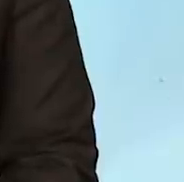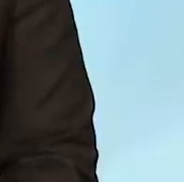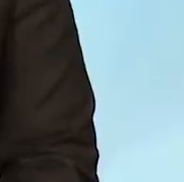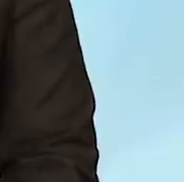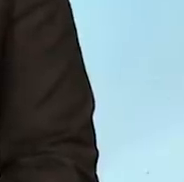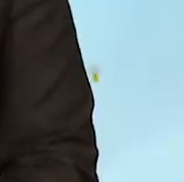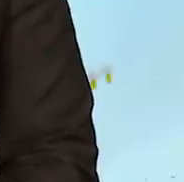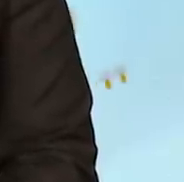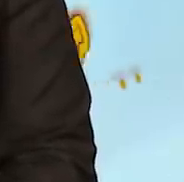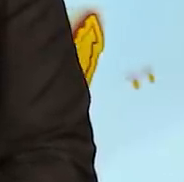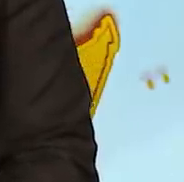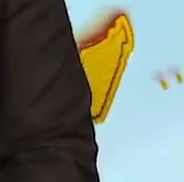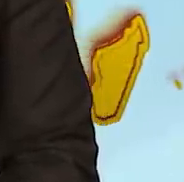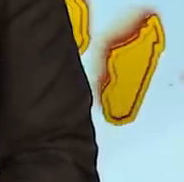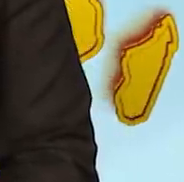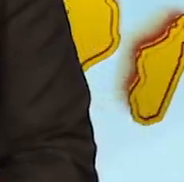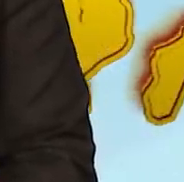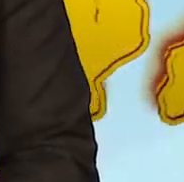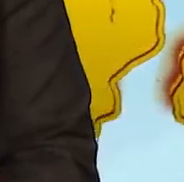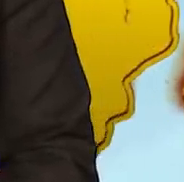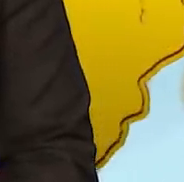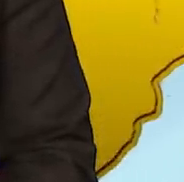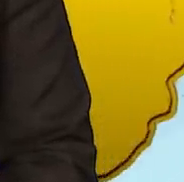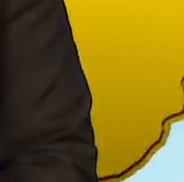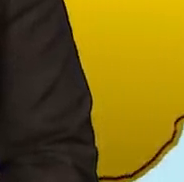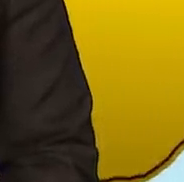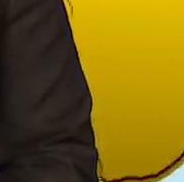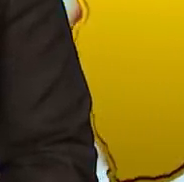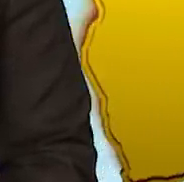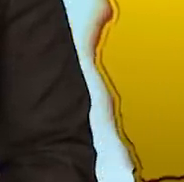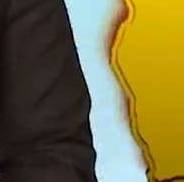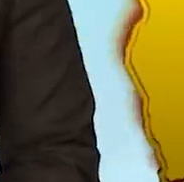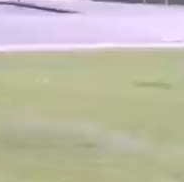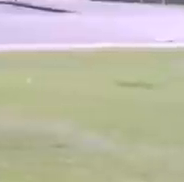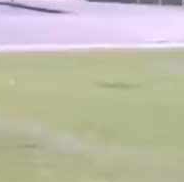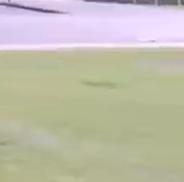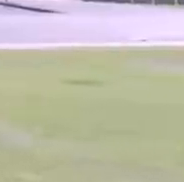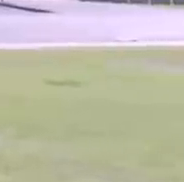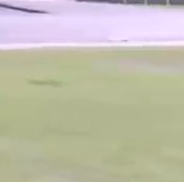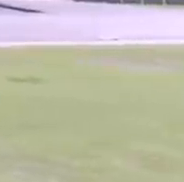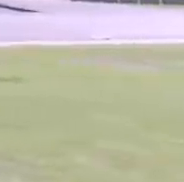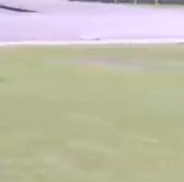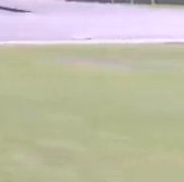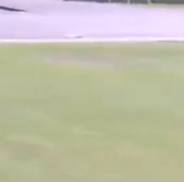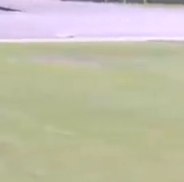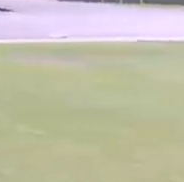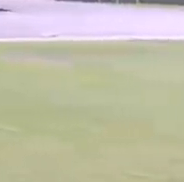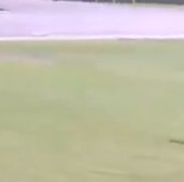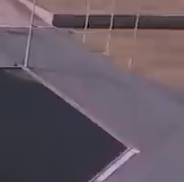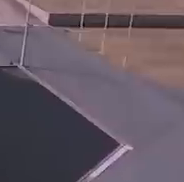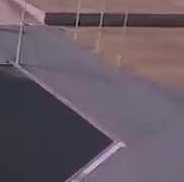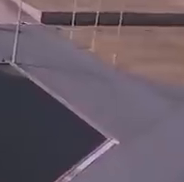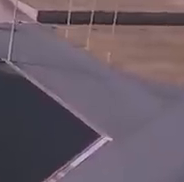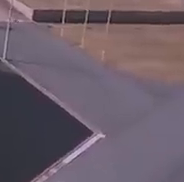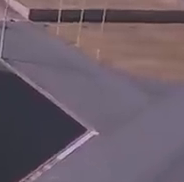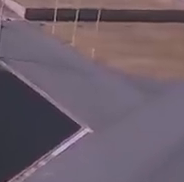පාර්ලිමේන්තුව අද පෙරවරුවේ රැස්වීමට නියමිතයි. මේ ඊයේ දින පාර්ලිමේන්තුවේ පළ වූ අදහස්. පසුගියදා ජීවිතක්ෂයට පත් වූ